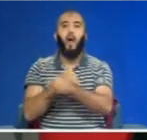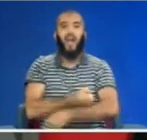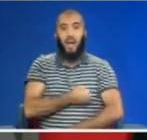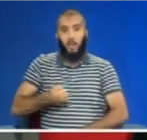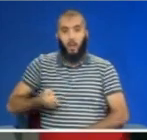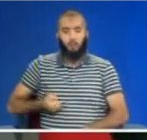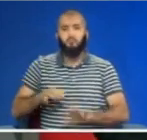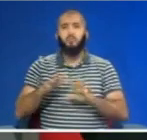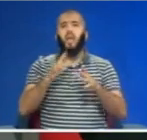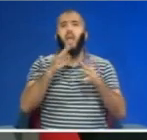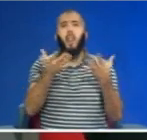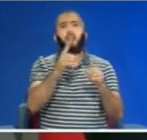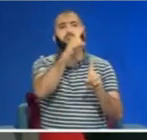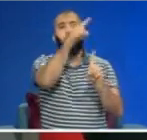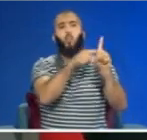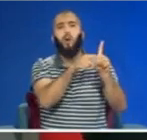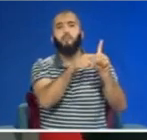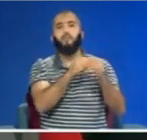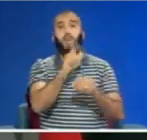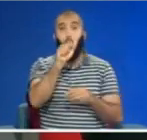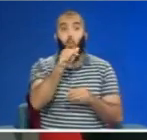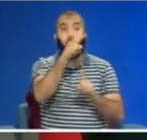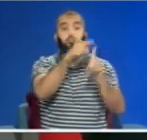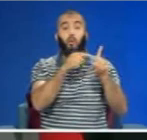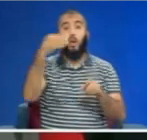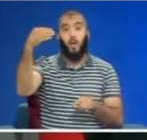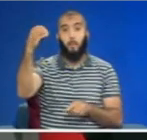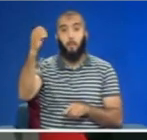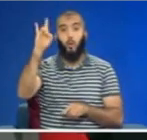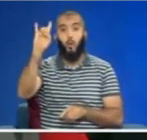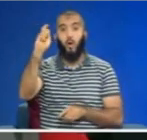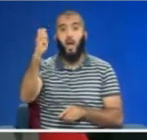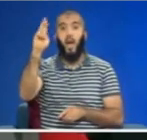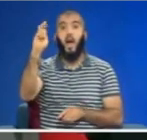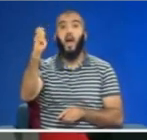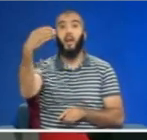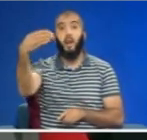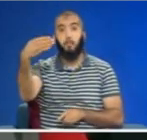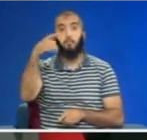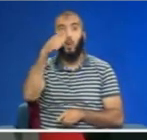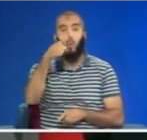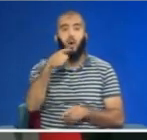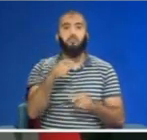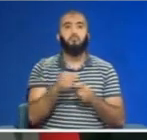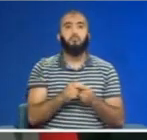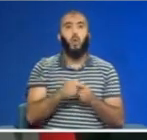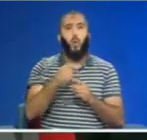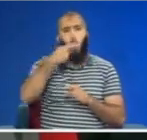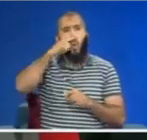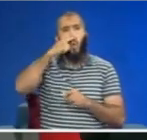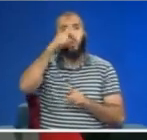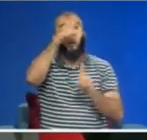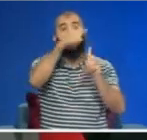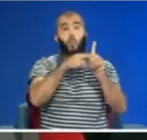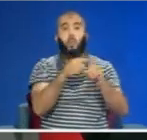فضل الصوم في هذا الشهر الكريم. محرم من الأشهر الحرم، مكانته قديمة ومنزلته عند الله